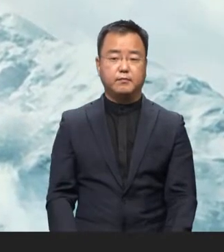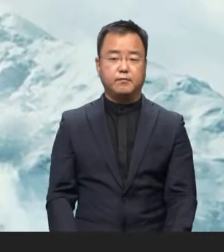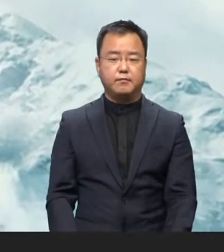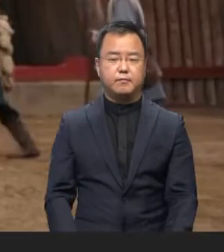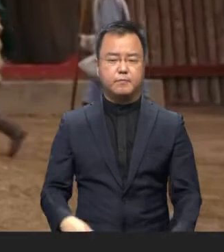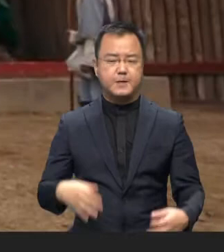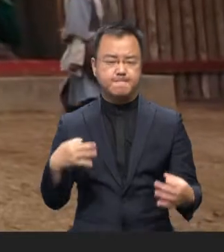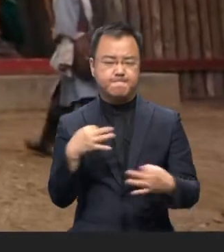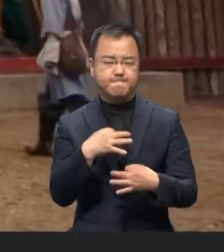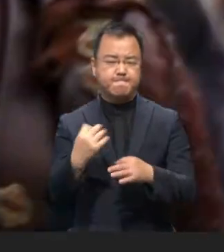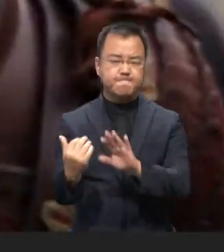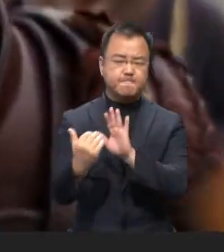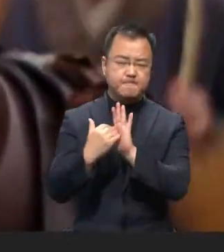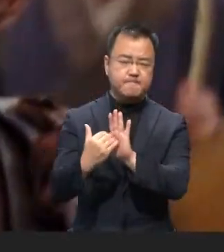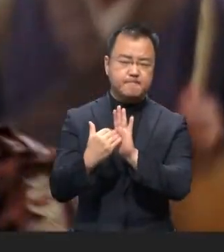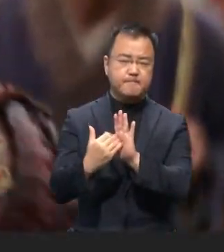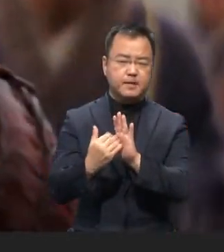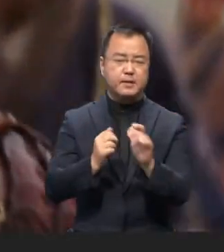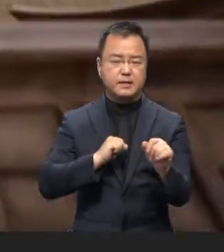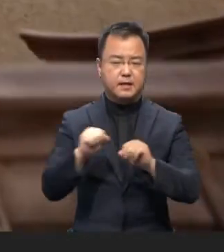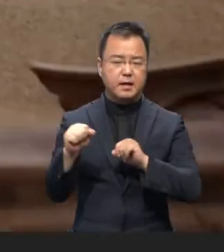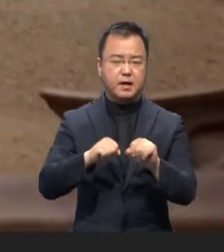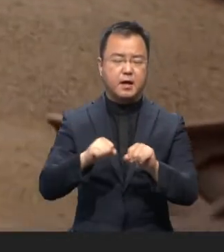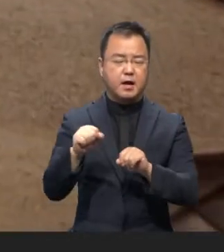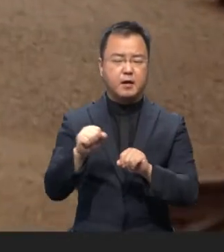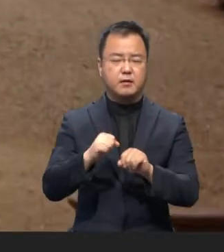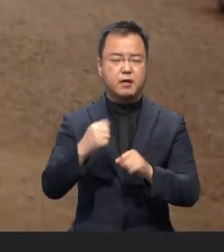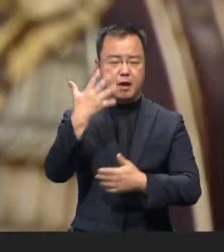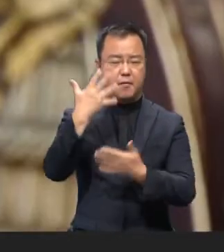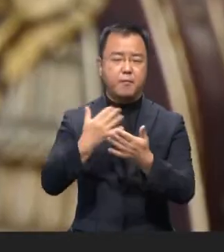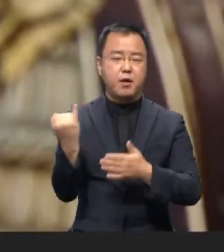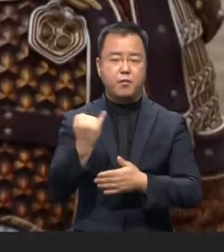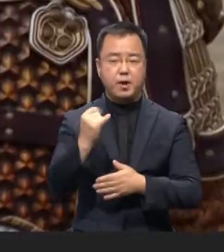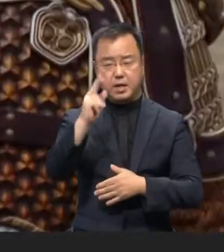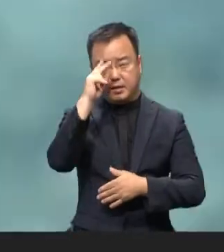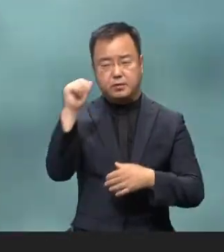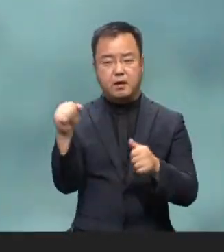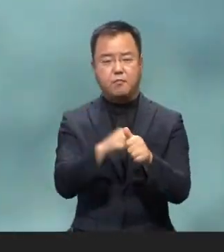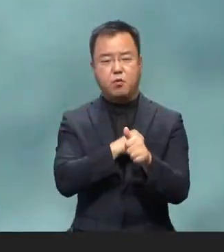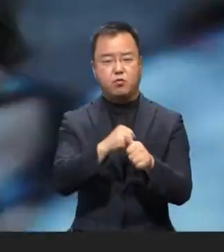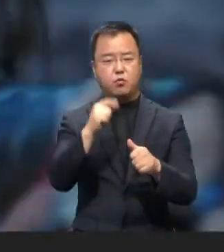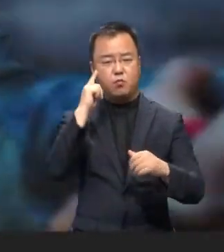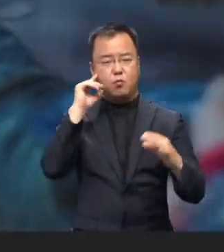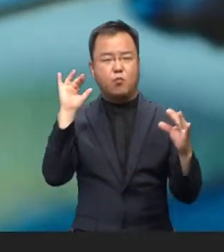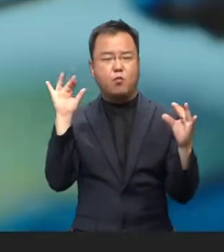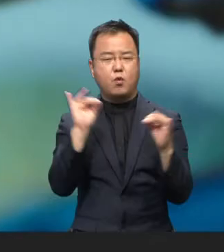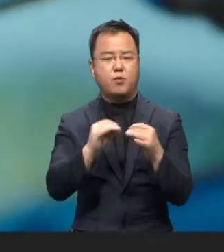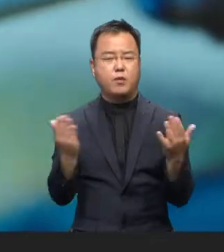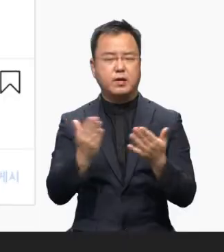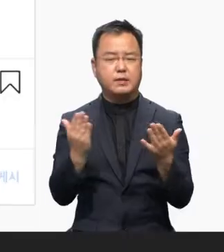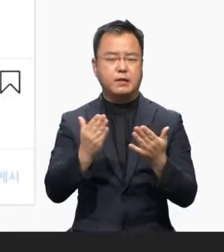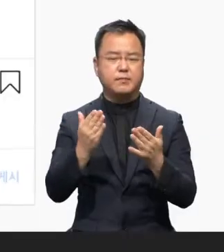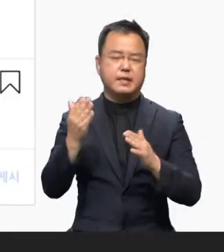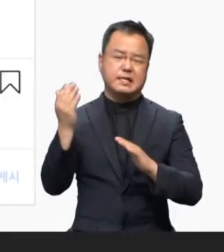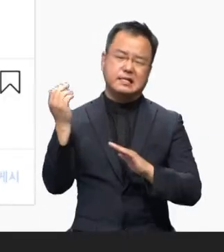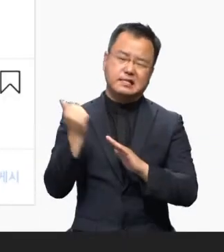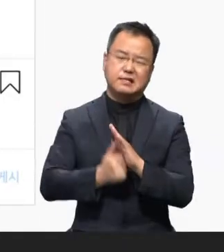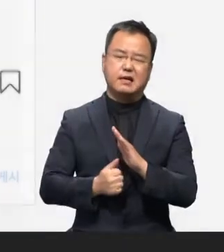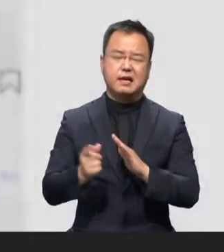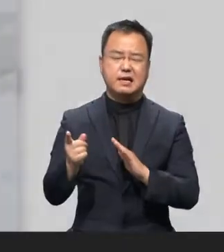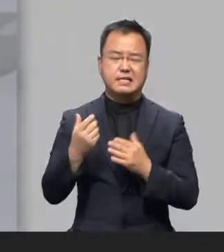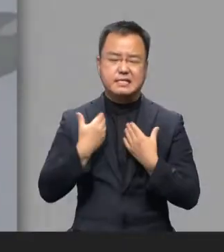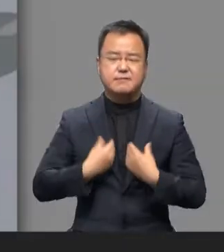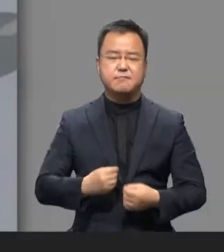불의에 맞서는 뮬란을 연기한 배우가 경찰의 폭력을 옹호한 데 크게 실망한 팬들. 결국 뮬란 관람 거부